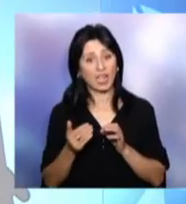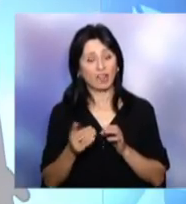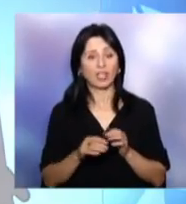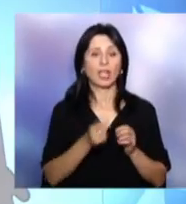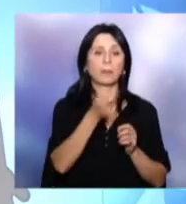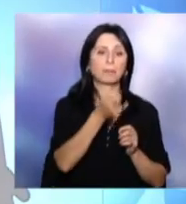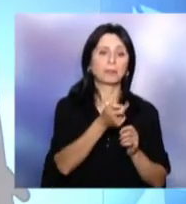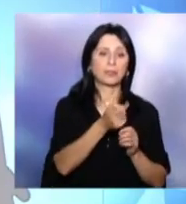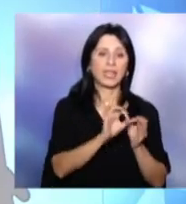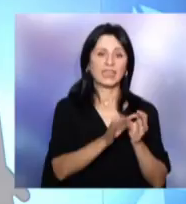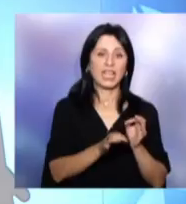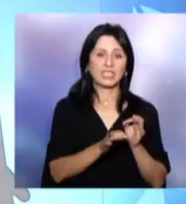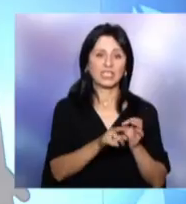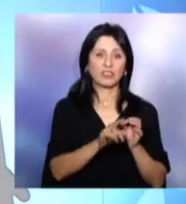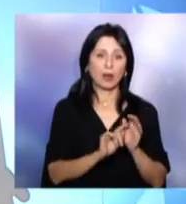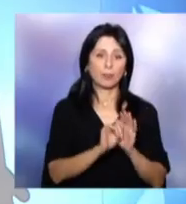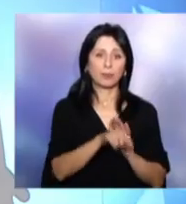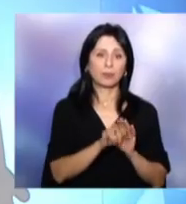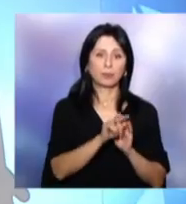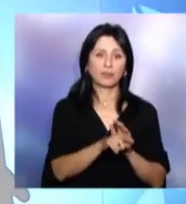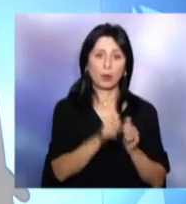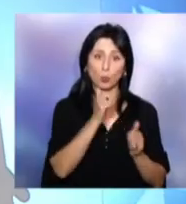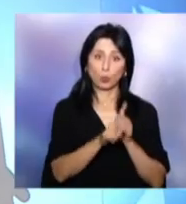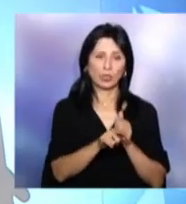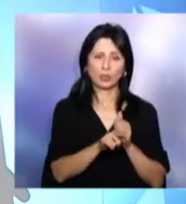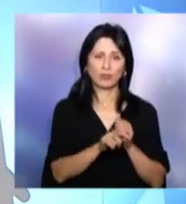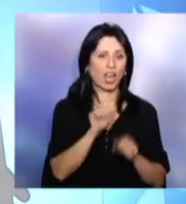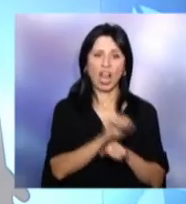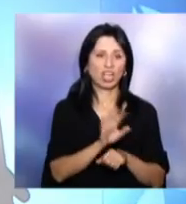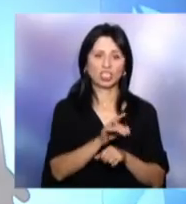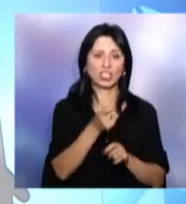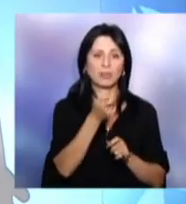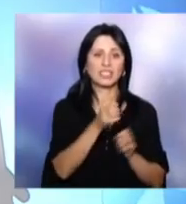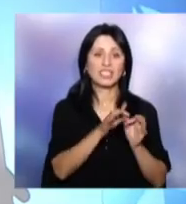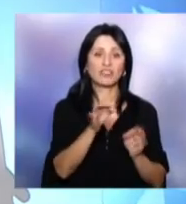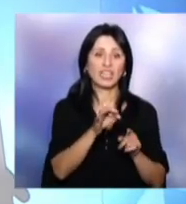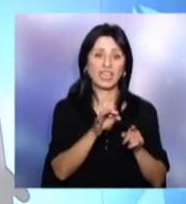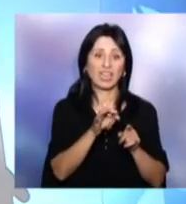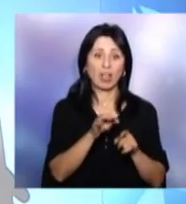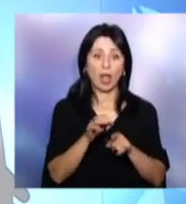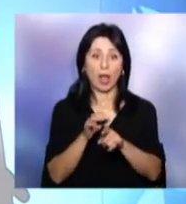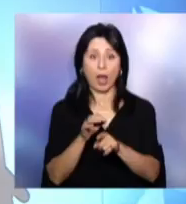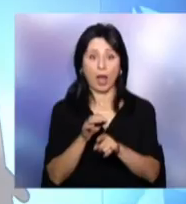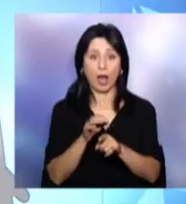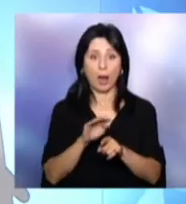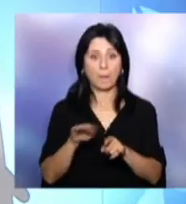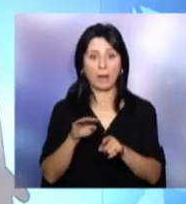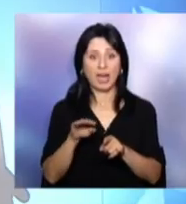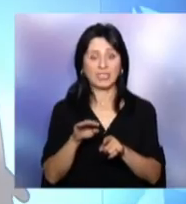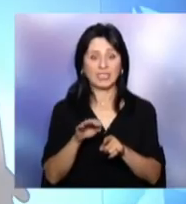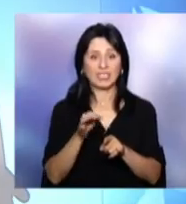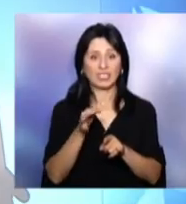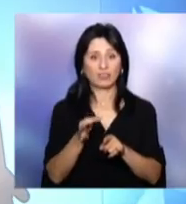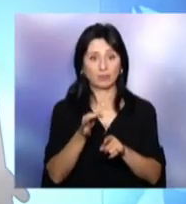წვრილი ნაწლავიდან მასის გადმოდინება ხდება მუდმივად, არ ჩერდება. რაც უფრო მარცხნივ არის